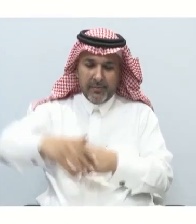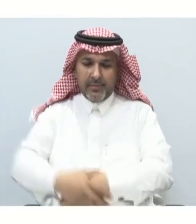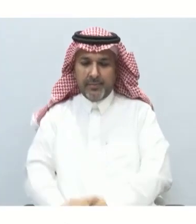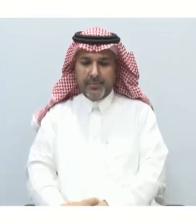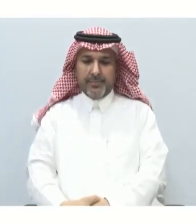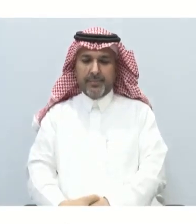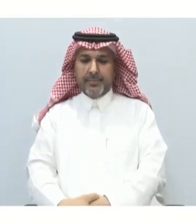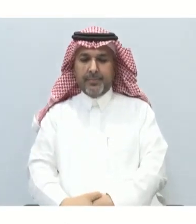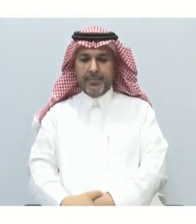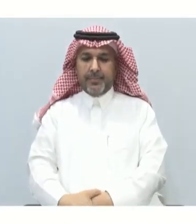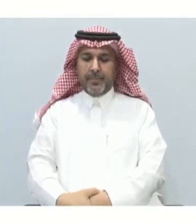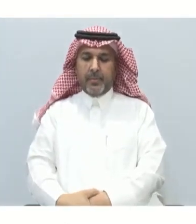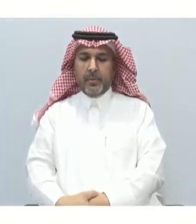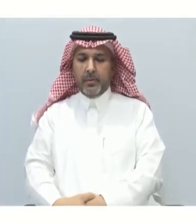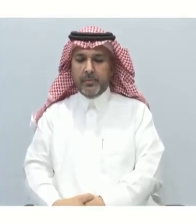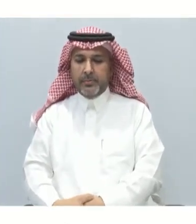معادله انحدار